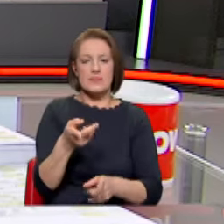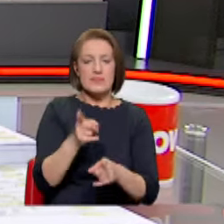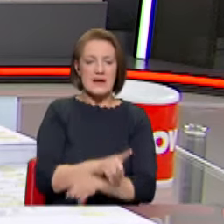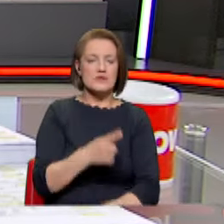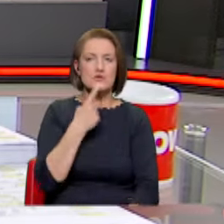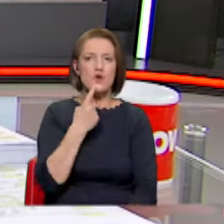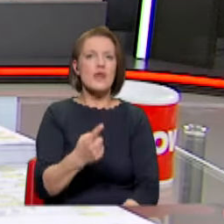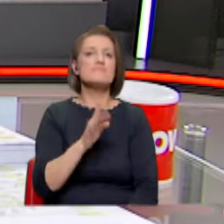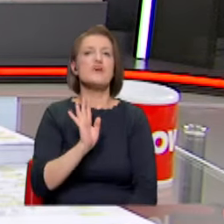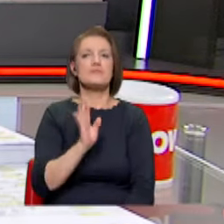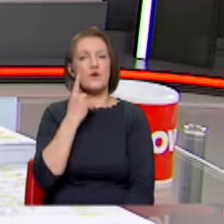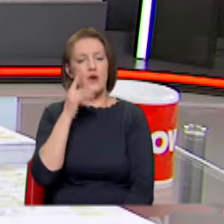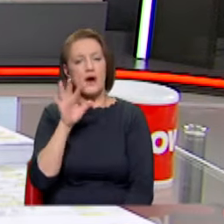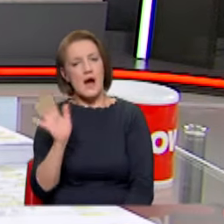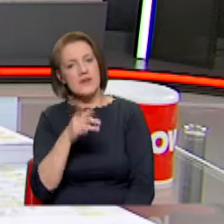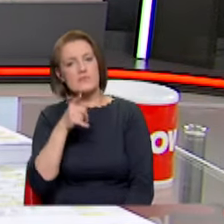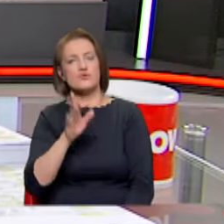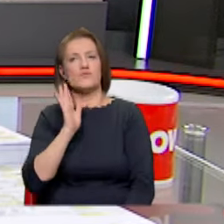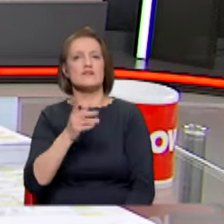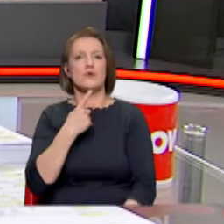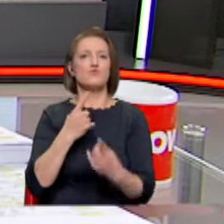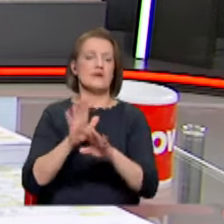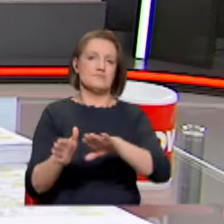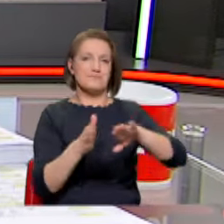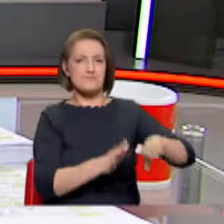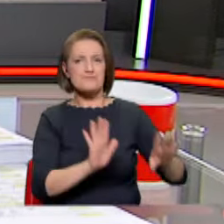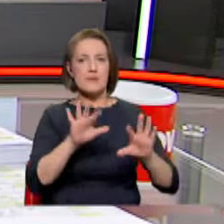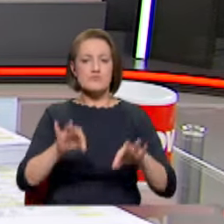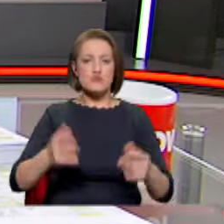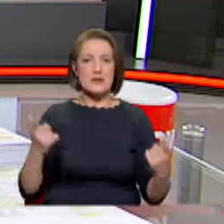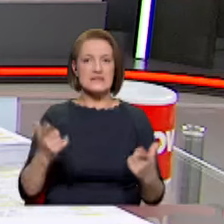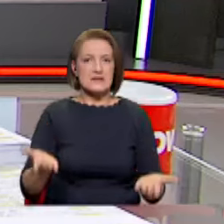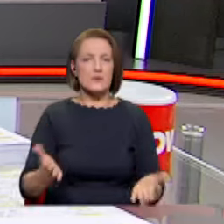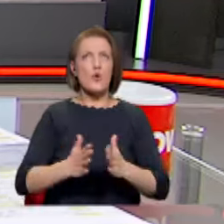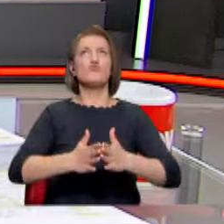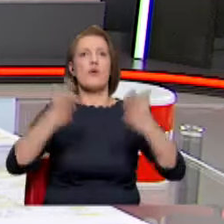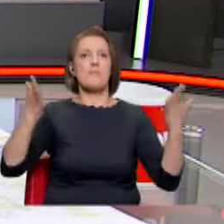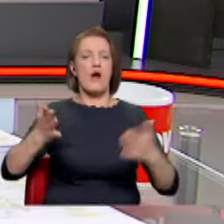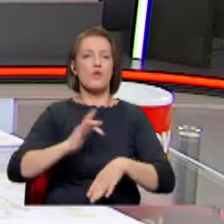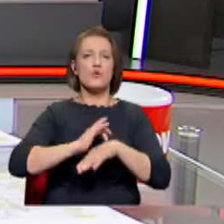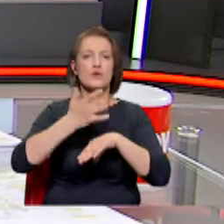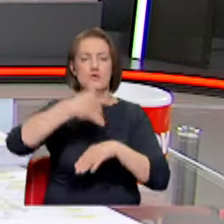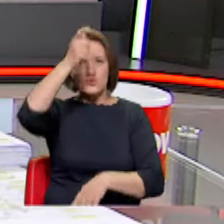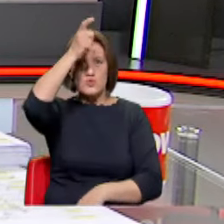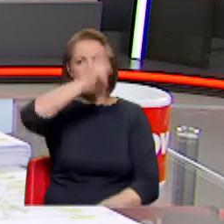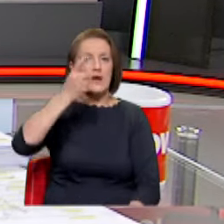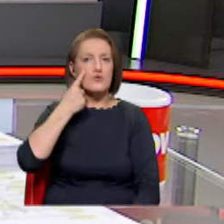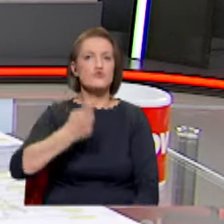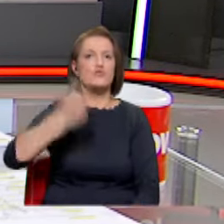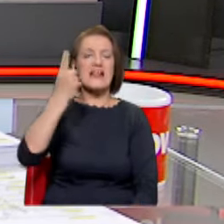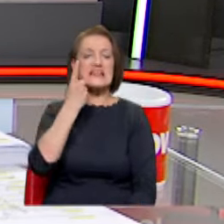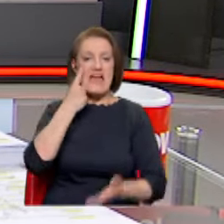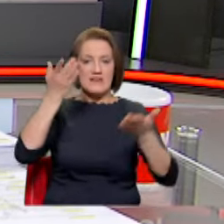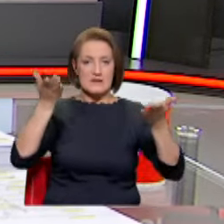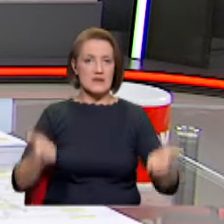iddia edemeyeceğimiz göre şimdi hadi bunun üstünde çok durmayalım Peki ya burası koca ülke Koca Türkiye Cumhuriyeti